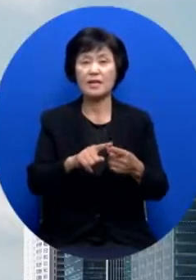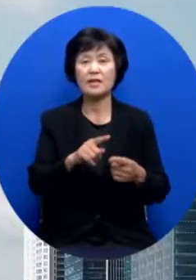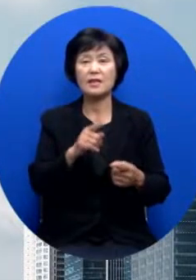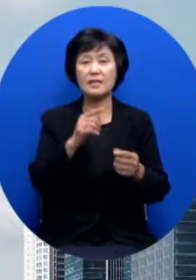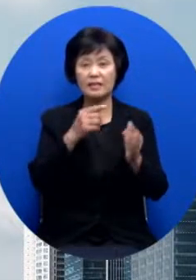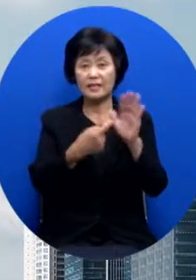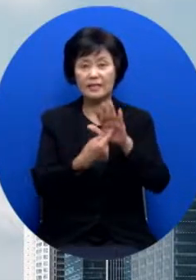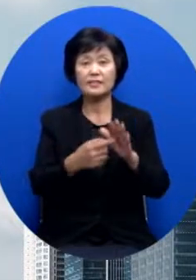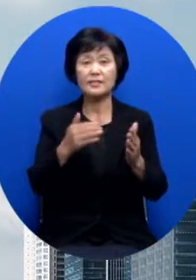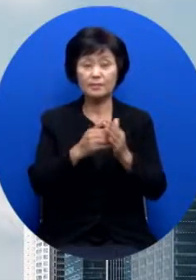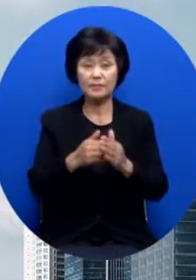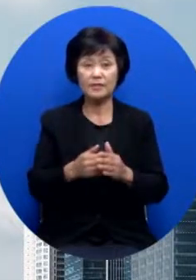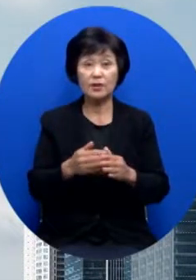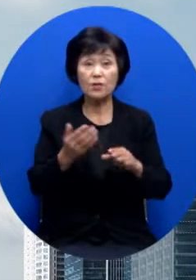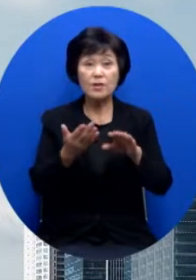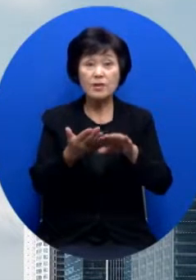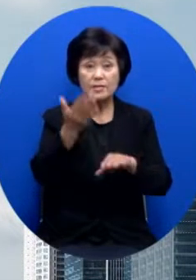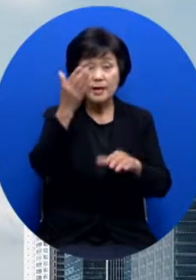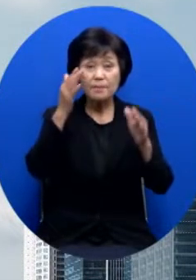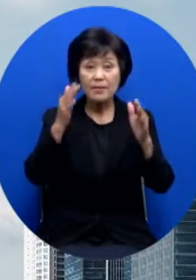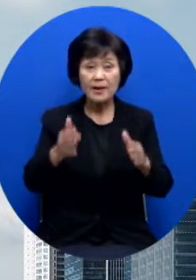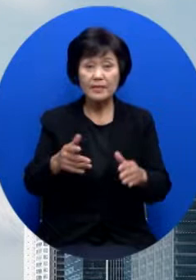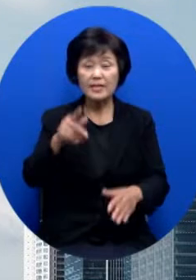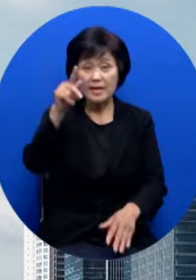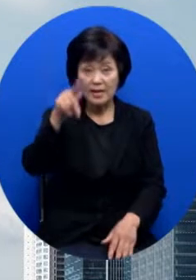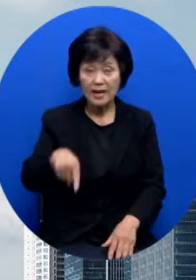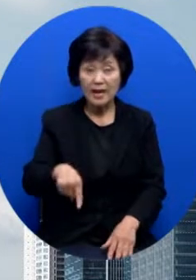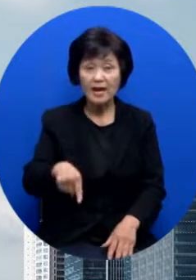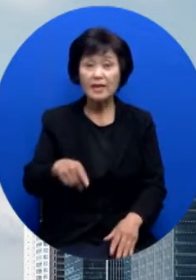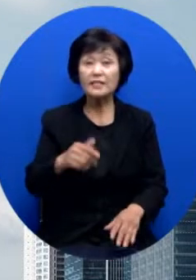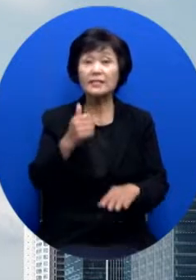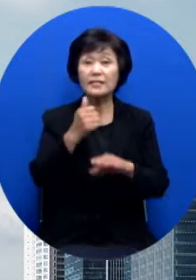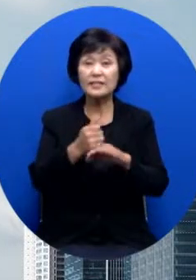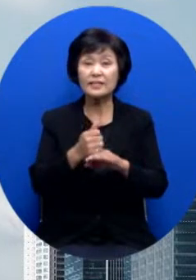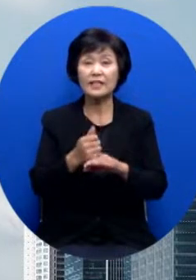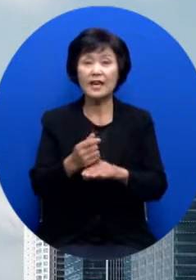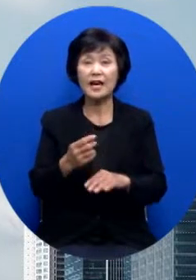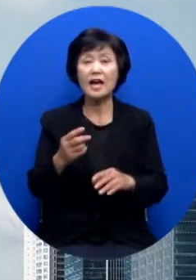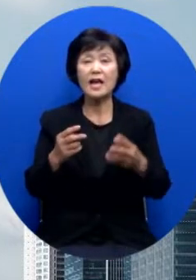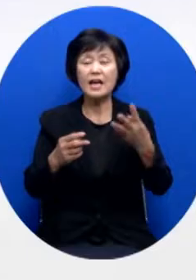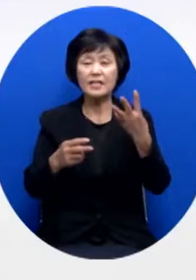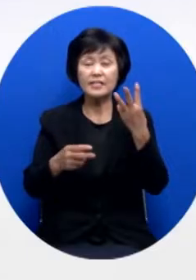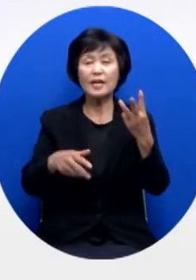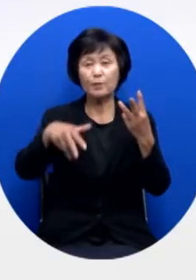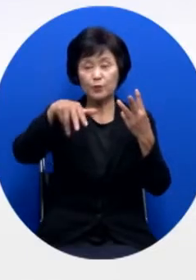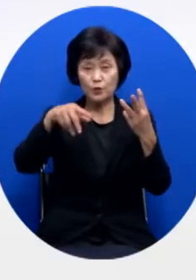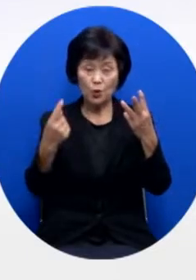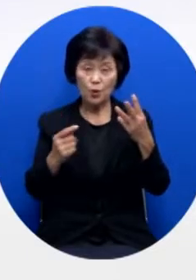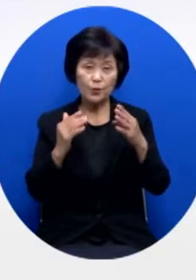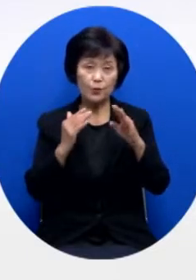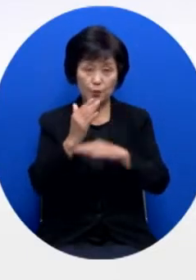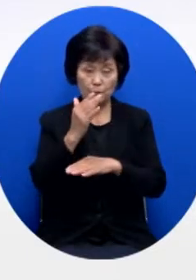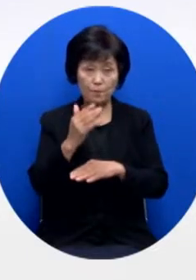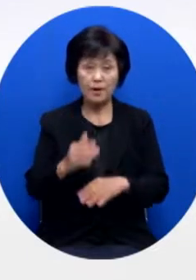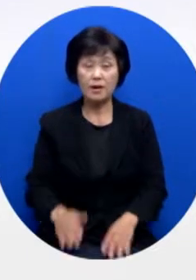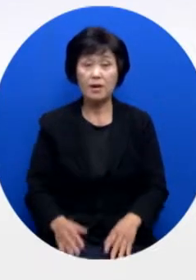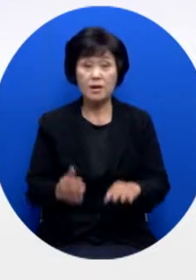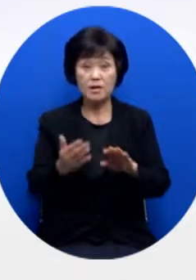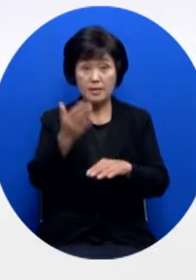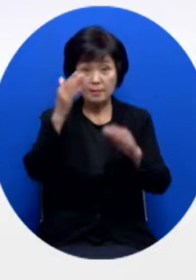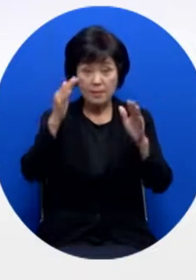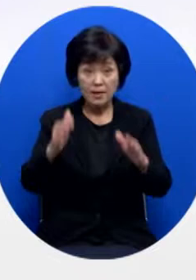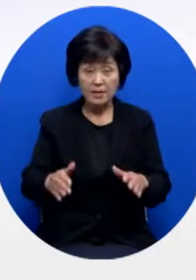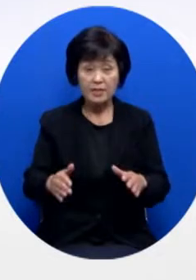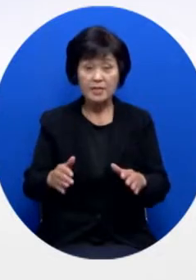올해 상반기 카드 결제가 사상 처음으로 일평균 3조 원을 돌파했습니다. 올해 상반기